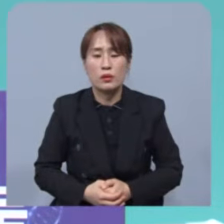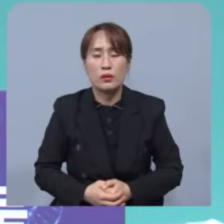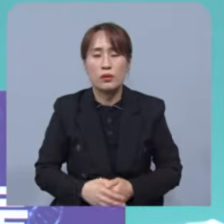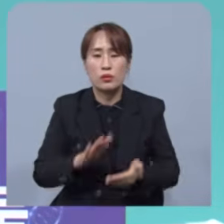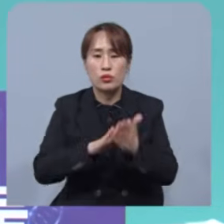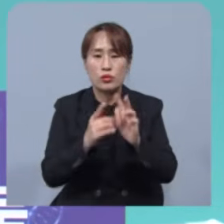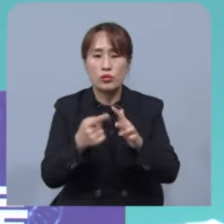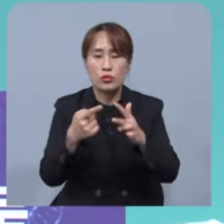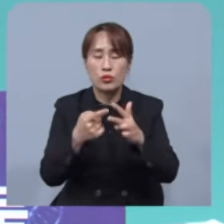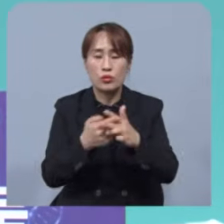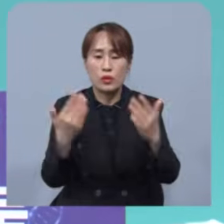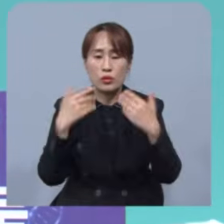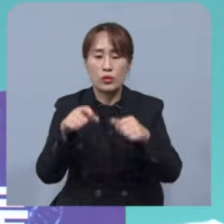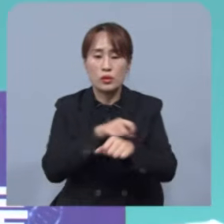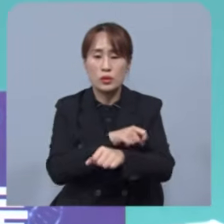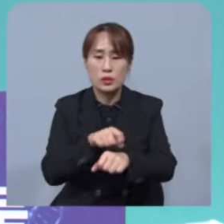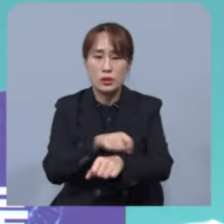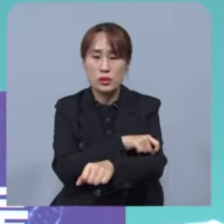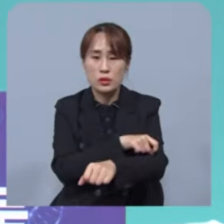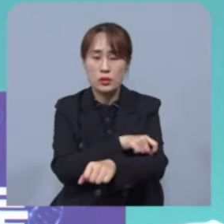유치원, 초등학교,